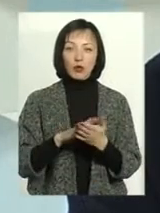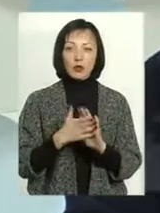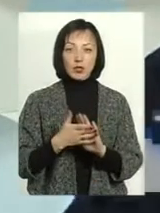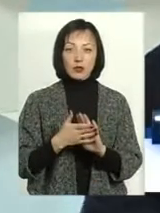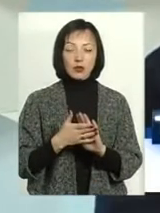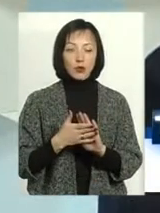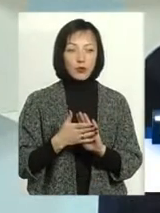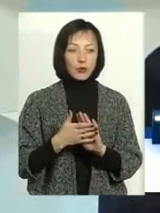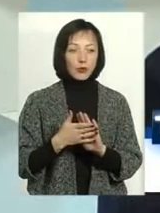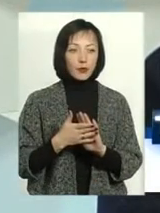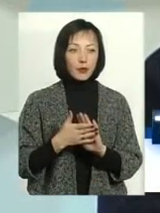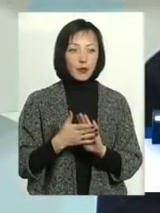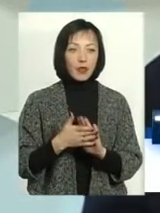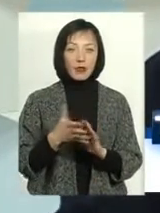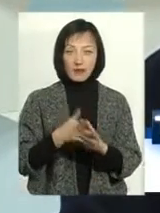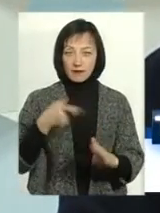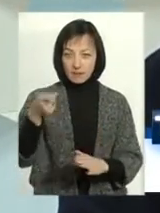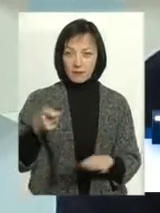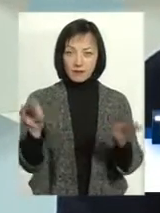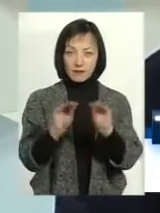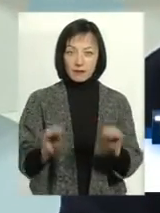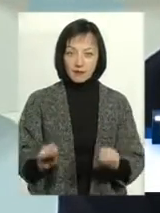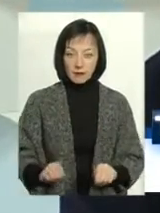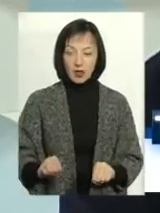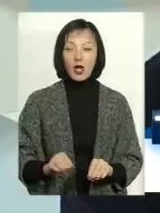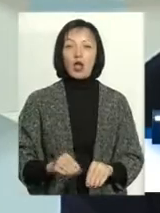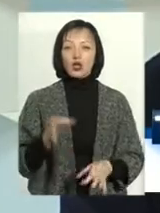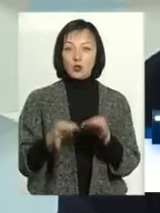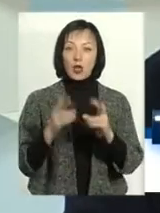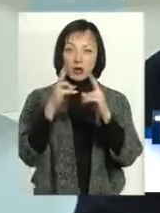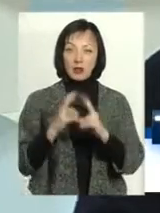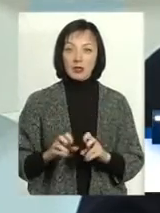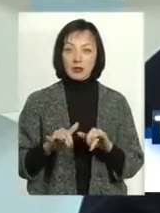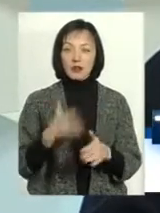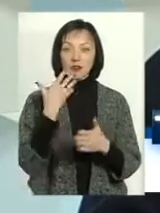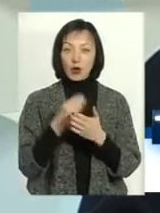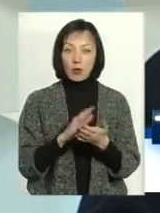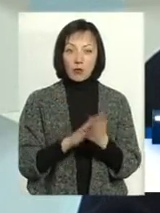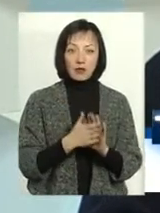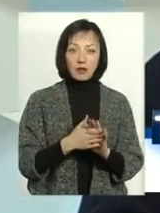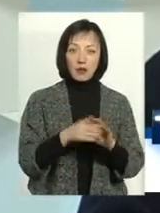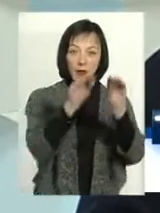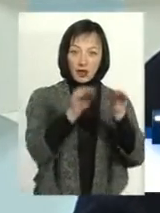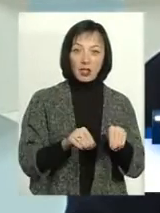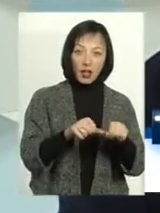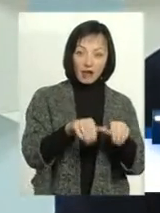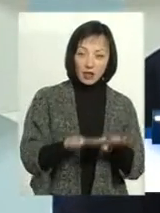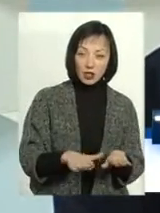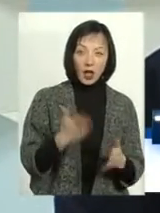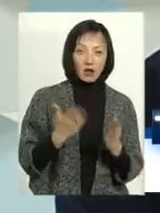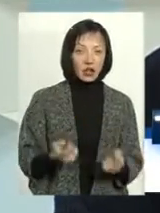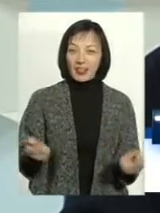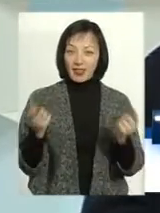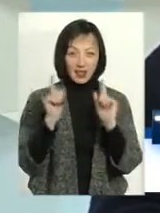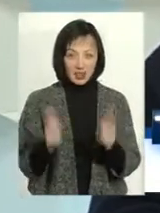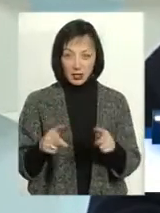викласти в позовній заяві, наприклад. Суддя розглядає справу. Він свою позицію викладає в рішенні. Якщо не згідний з